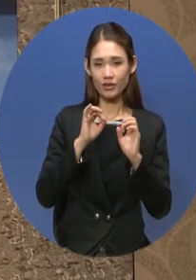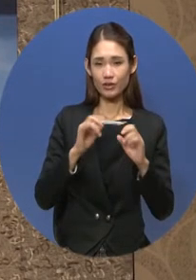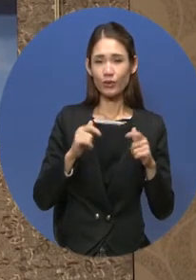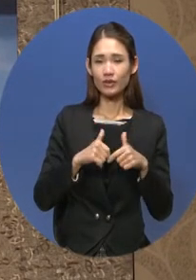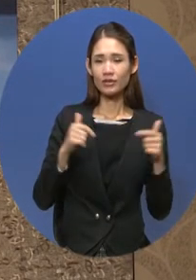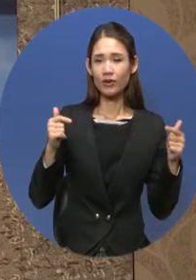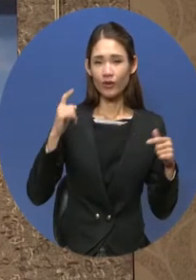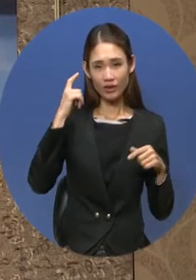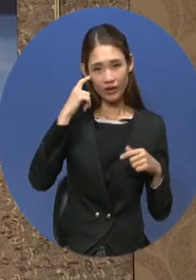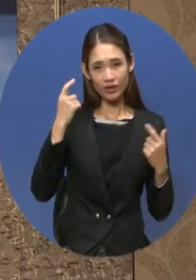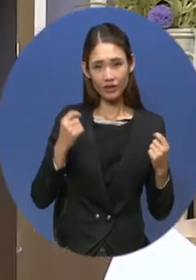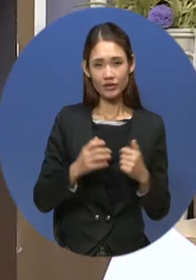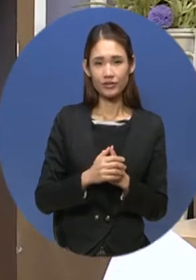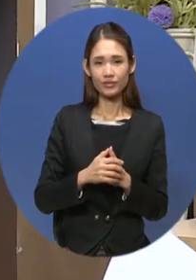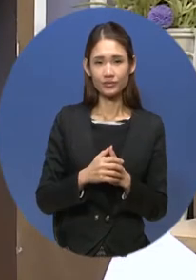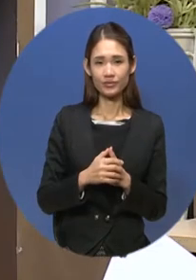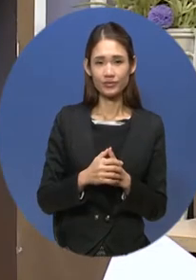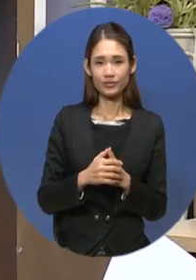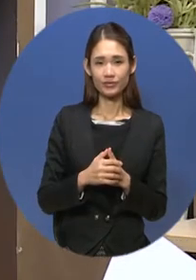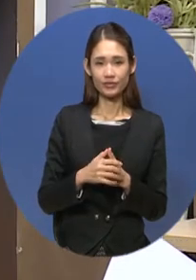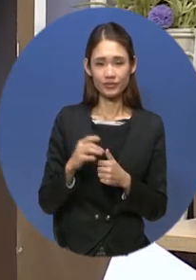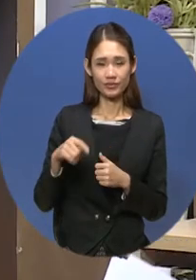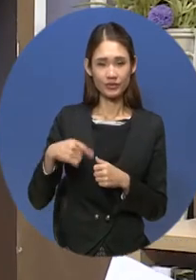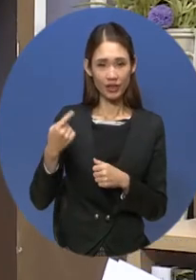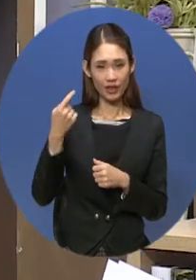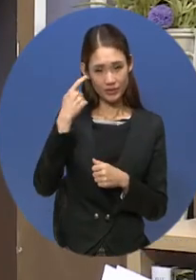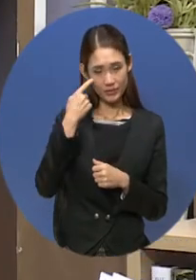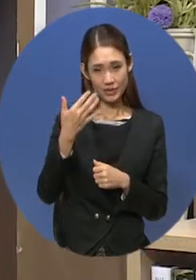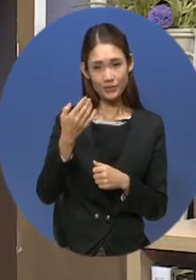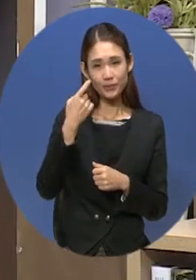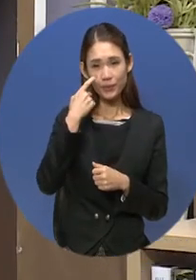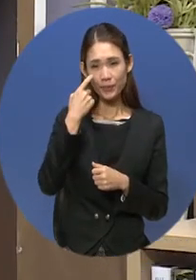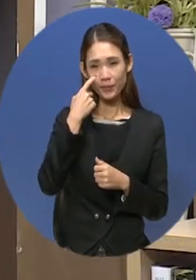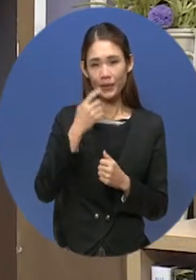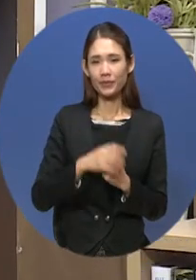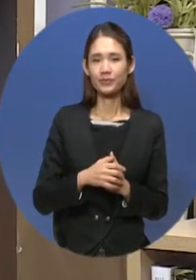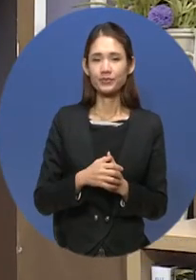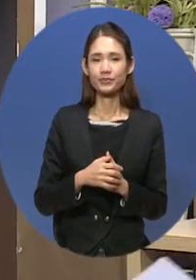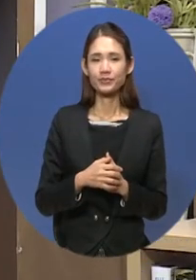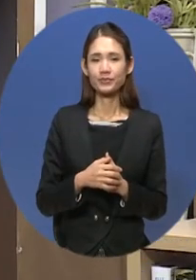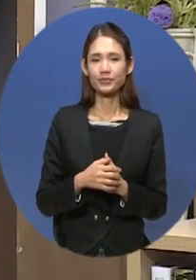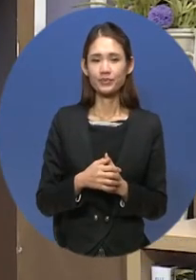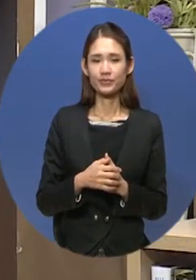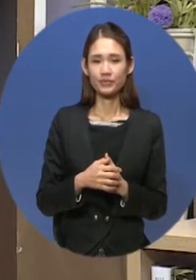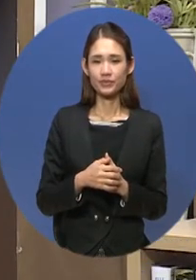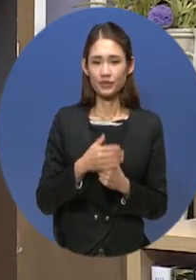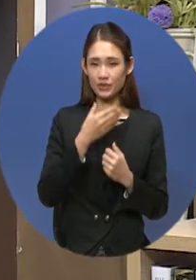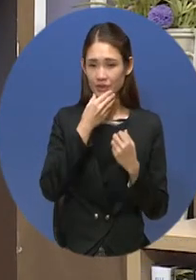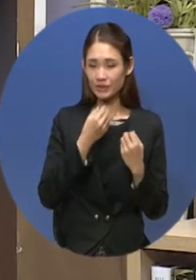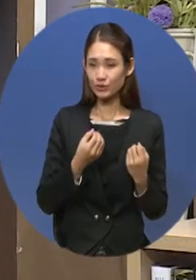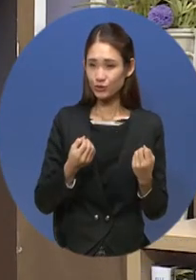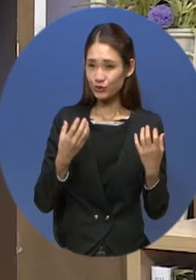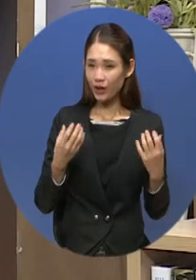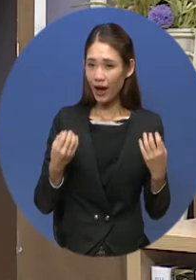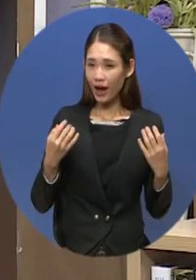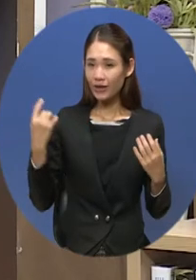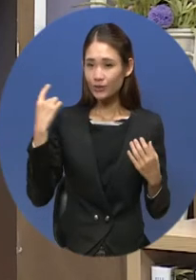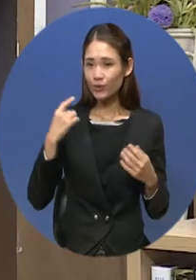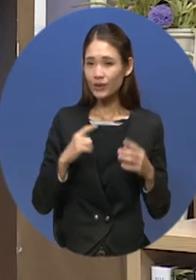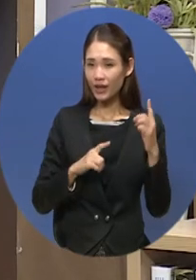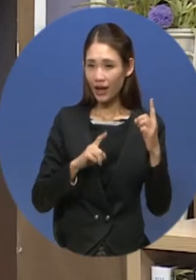거라고 생각을 합니다. 네. 그럼 이제 또 다음 질문으로 네. 넘어가 보도록 하겠습니다. 축하드릴 또 소식이